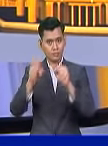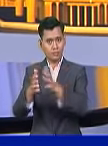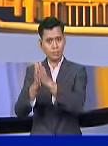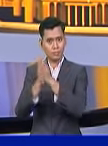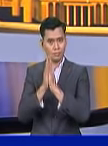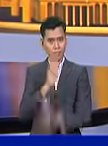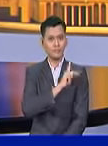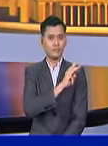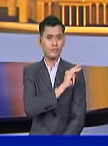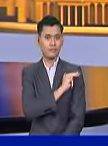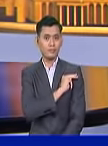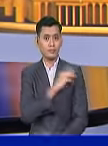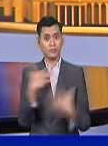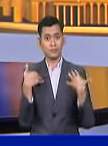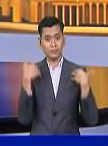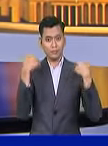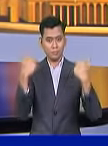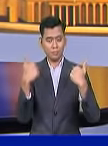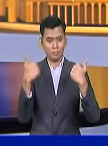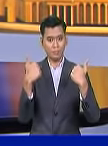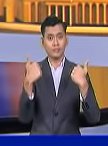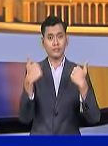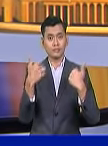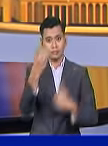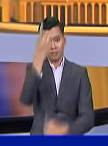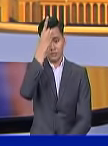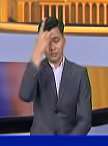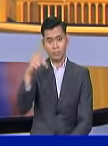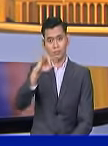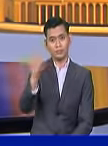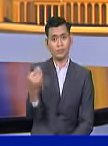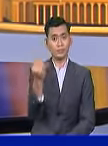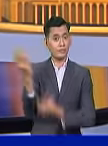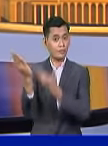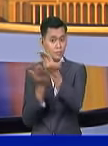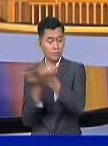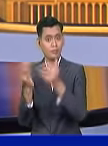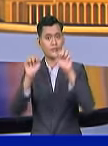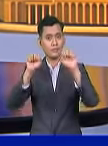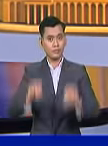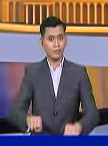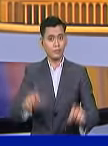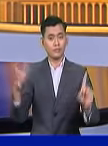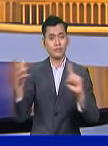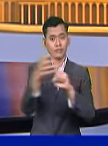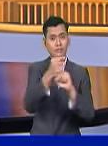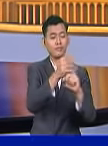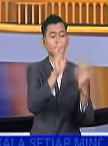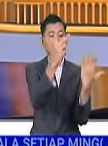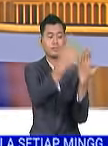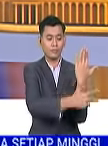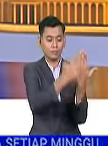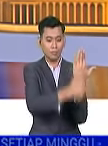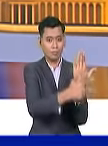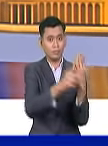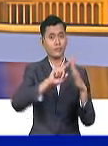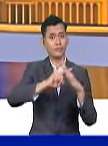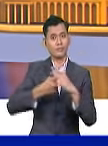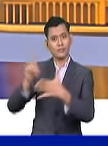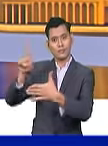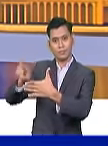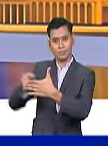Kementerian Kesihatan. Menterinya Khairi Jamaluddin memaklumkan kemudahan ini boleh dicapai menerusi aplikasi MySejahtera dijangka mulai bulan